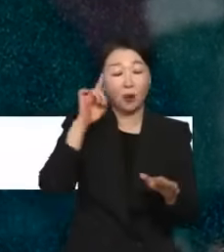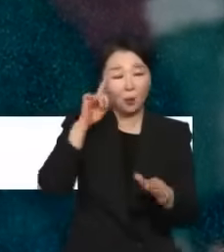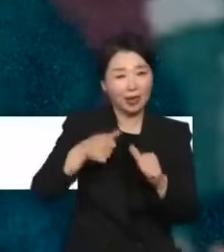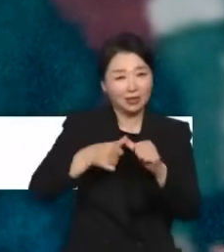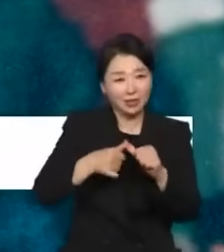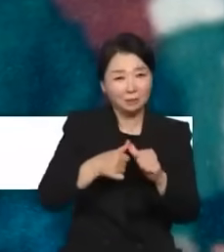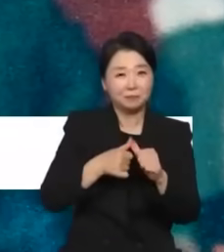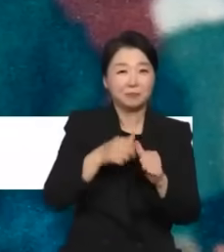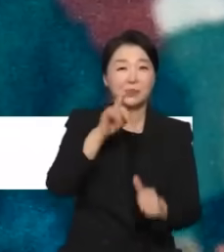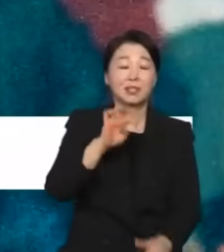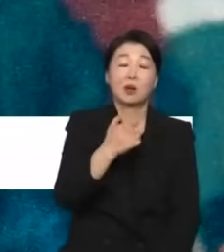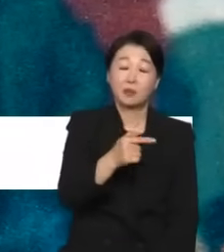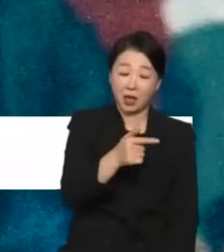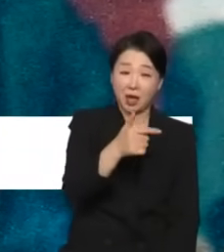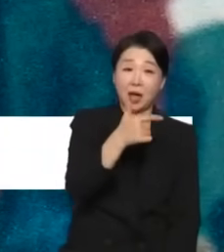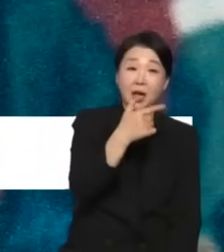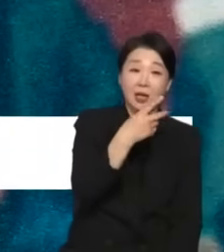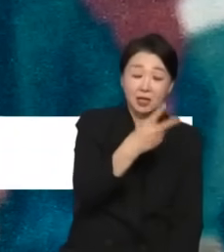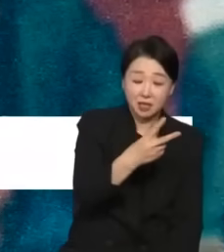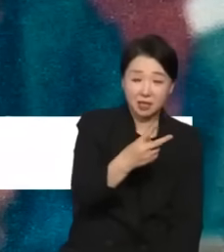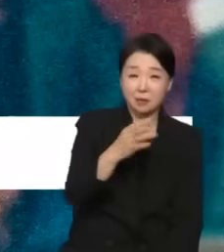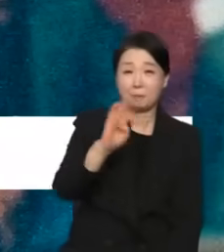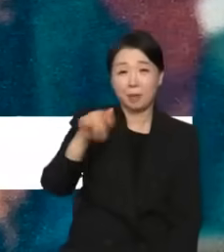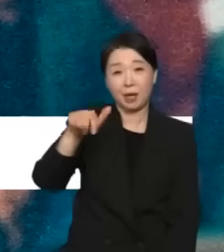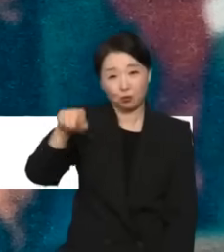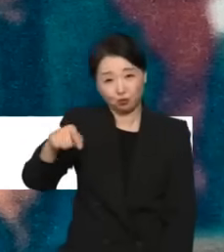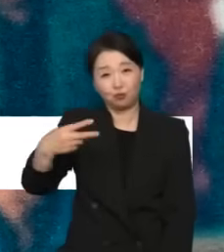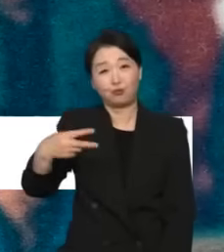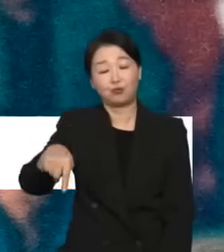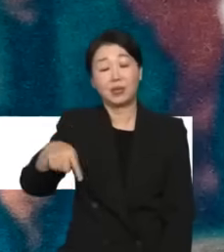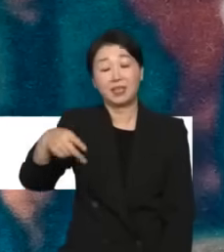2회, 백두장사 6회를 차지하며 이름을 떨쳤습니다.